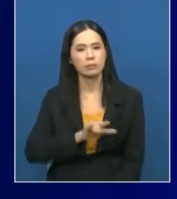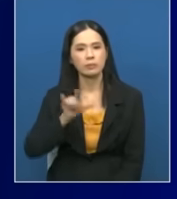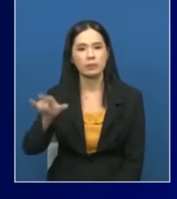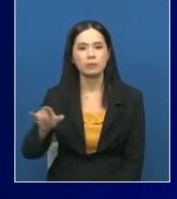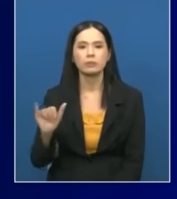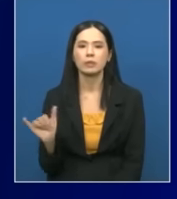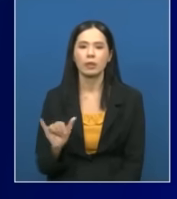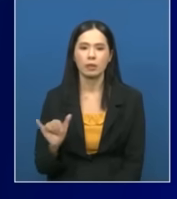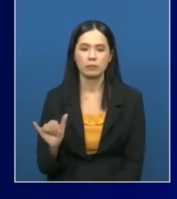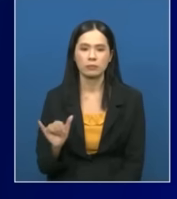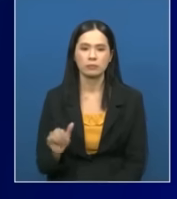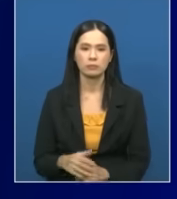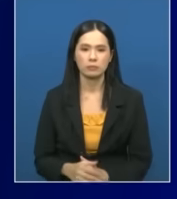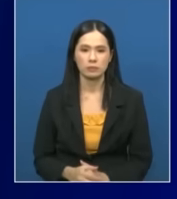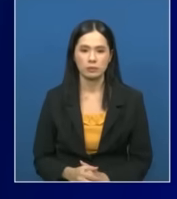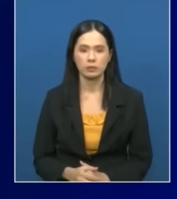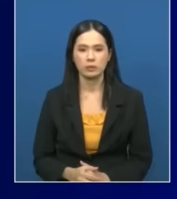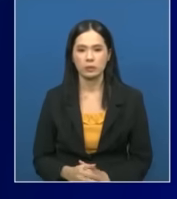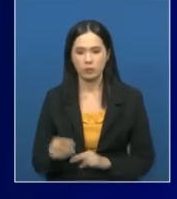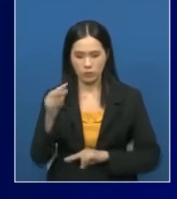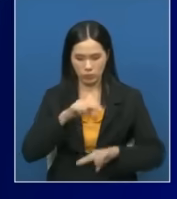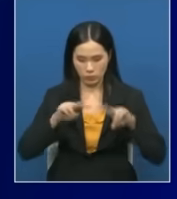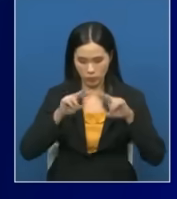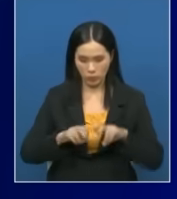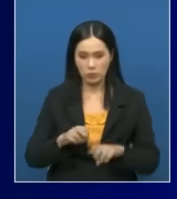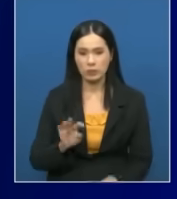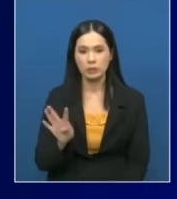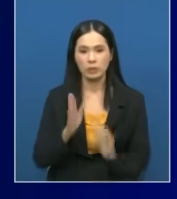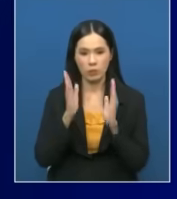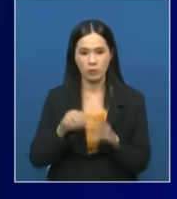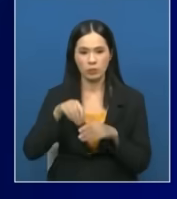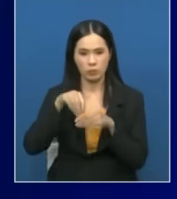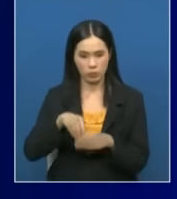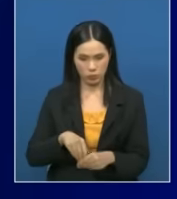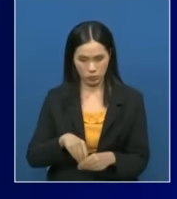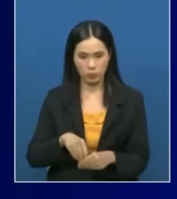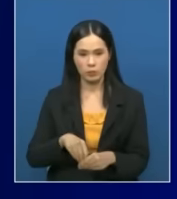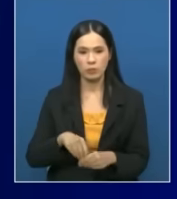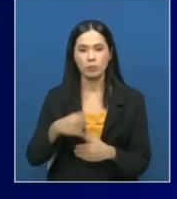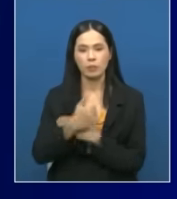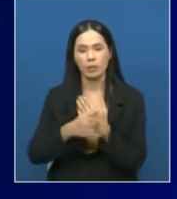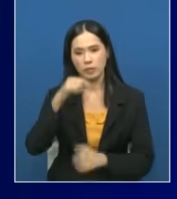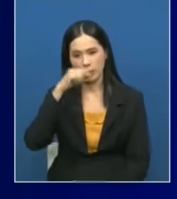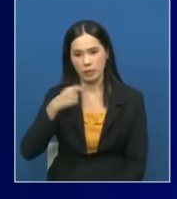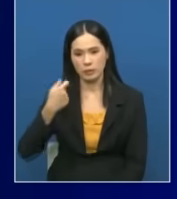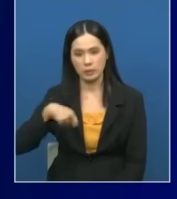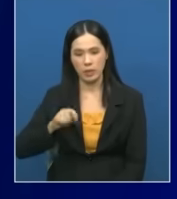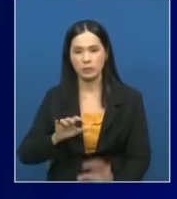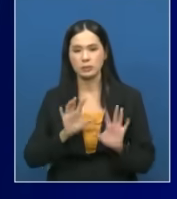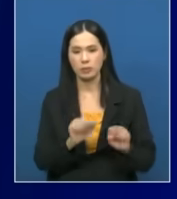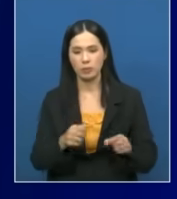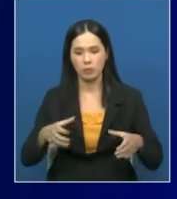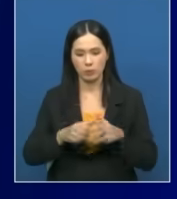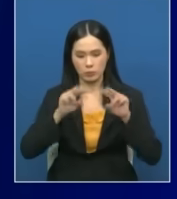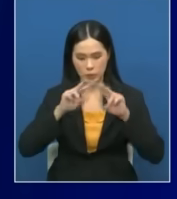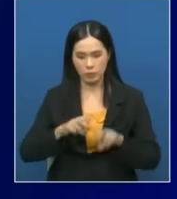สนามบินภูเก็ตเลยค่อยๆตรวจสอบแปลว่าทั้ง4คนน่าจะยังอยู่ในพื้นที่พอศาลอนุมัติหมายจับปั๊บชุดสืบแ